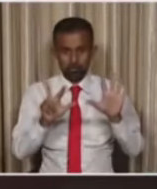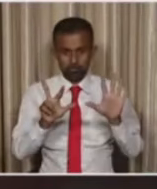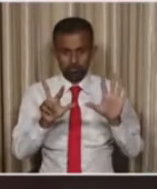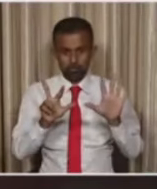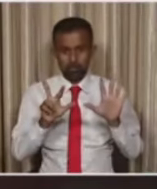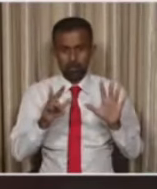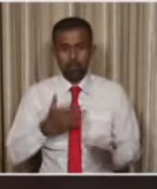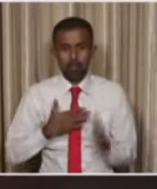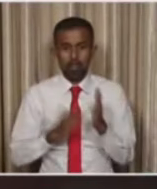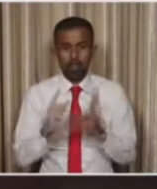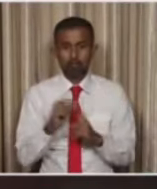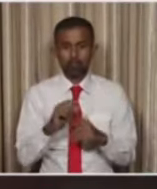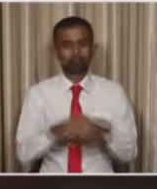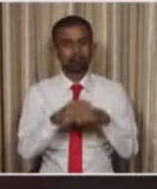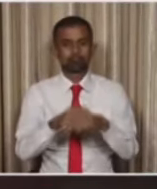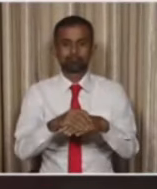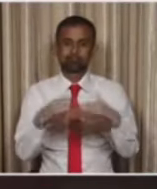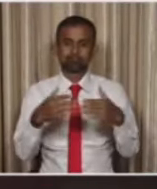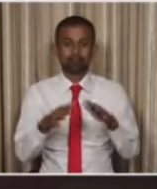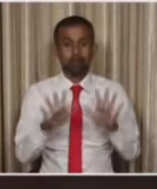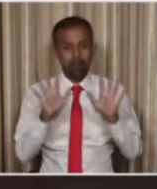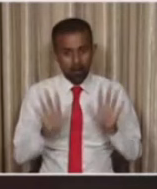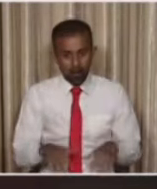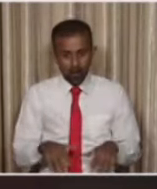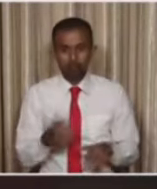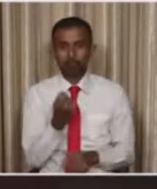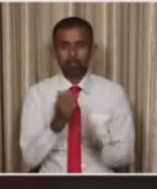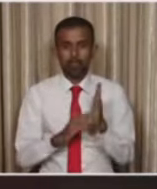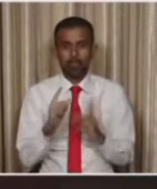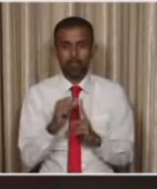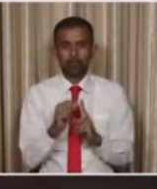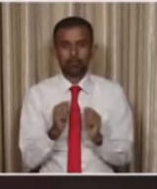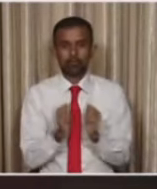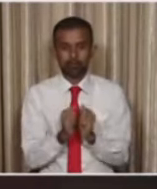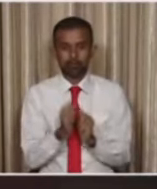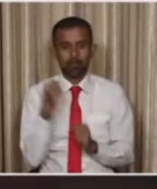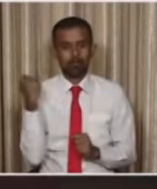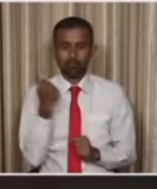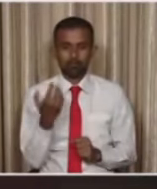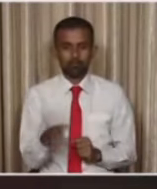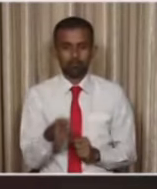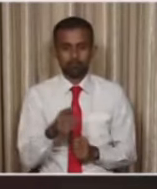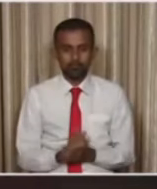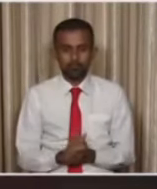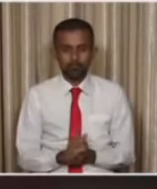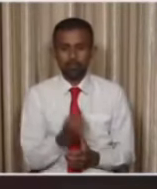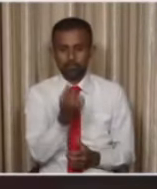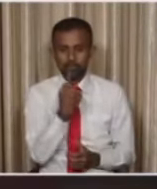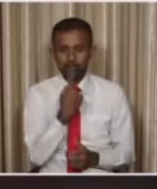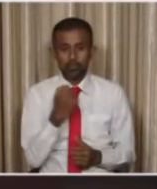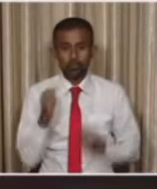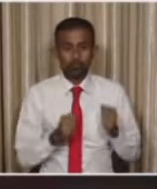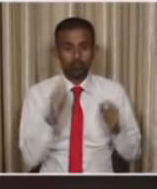අපේ අමතිතුමාට අපි සුබ පතනවා අවසන් මුදල් අමති විදිහට රාජ්‍ය අමති විදිහට කතා කරාට. එතුමා කිව්වා දුවන